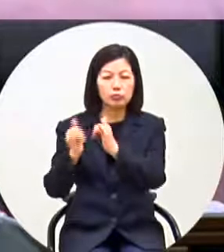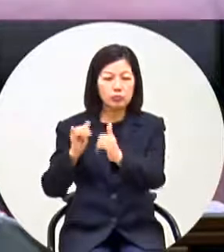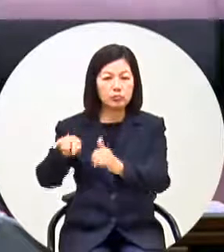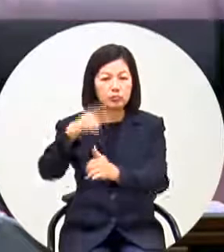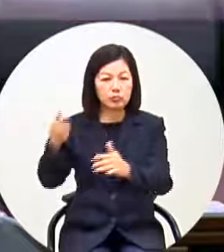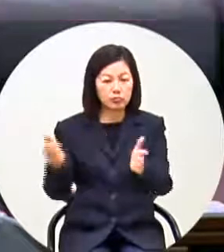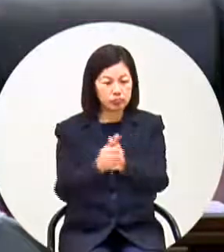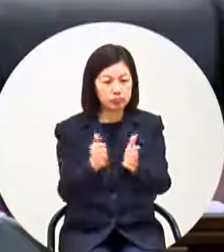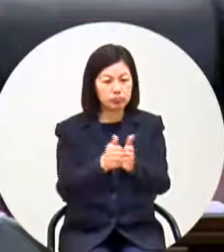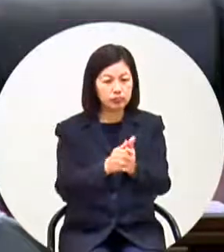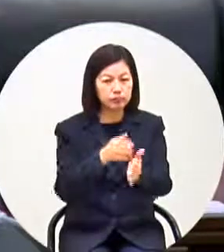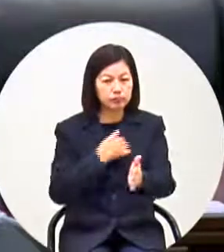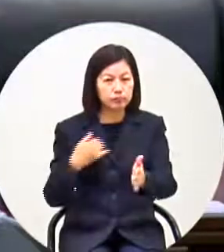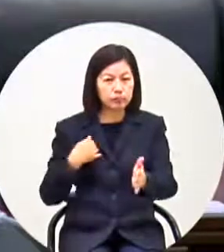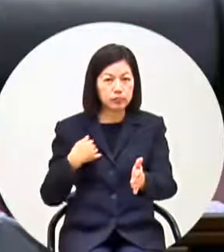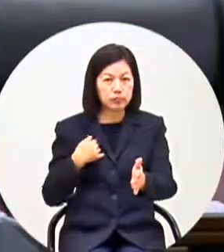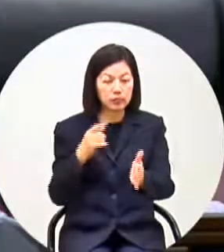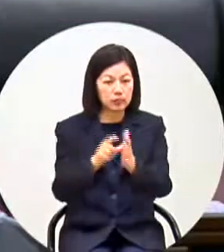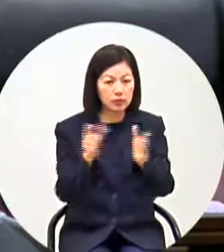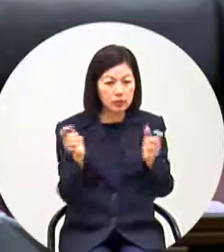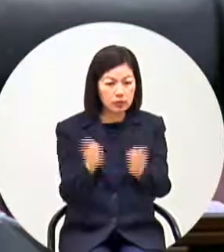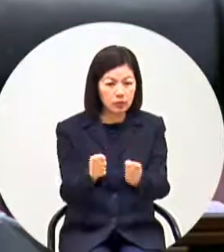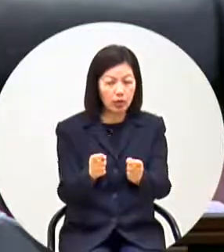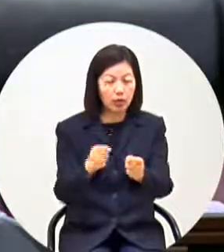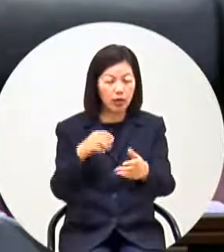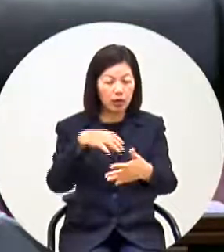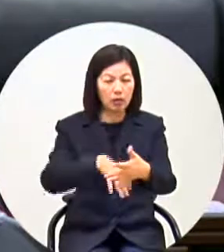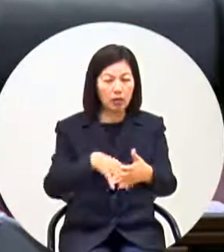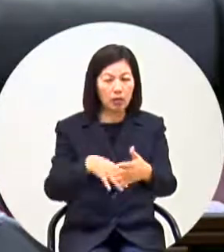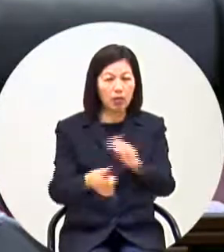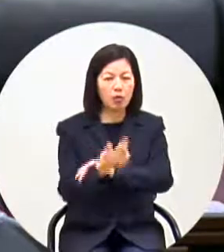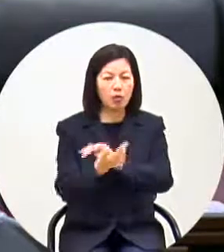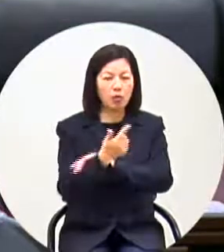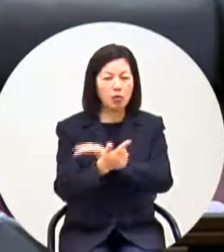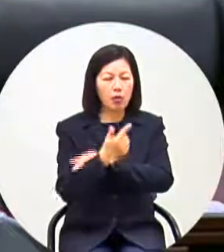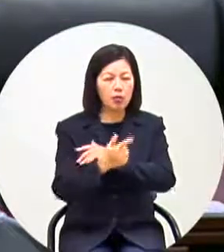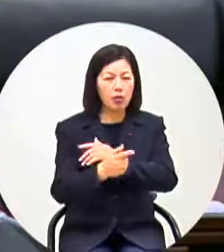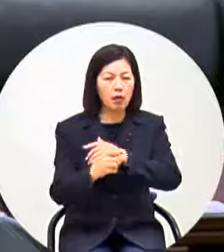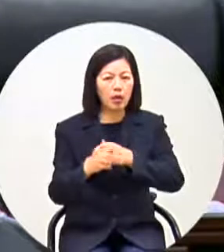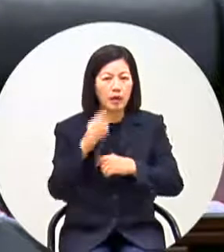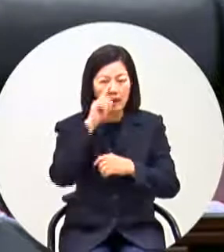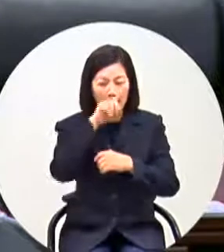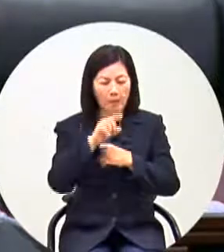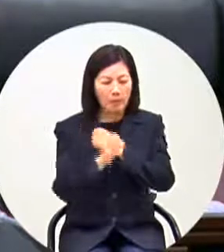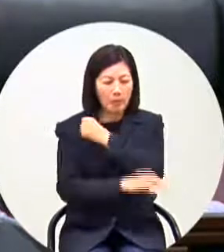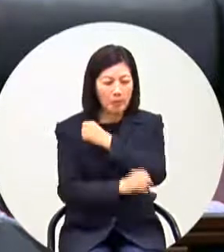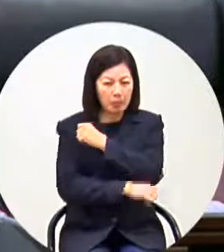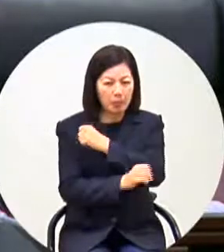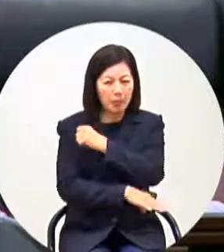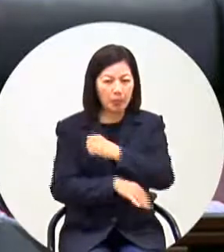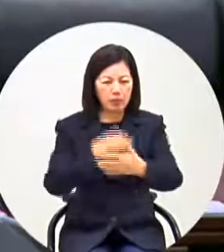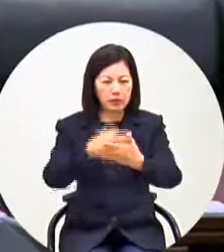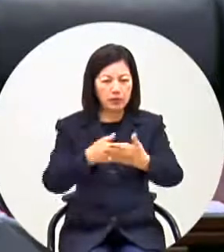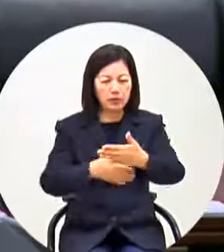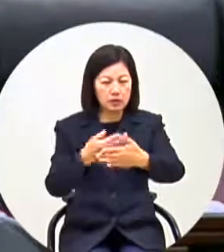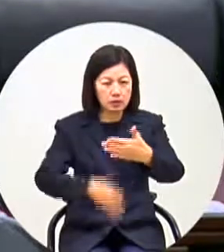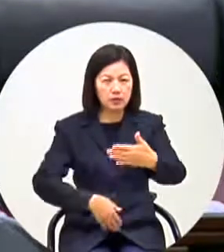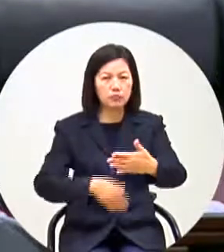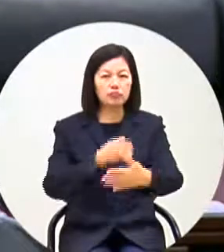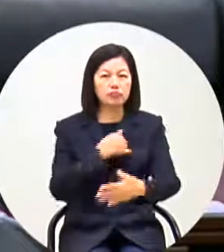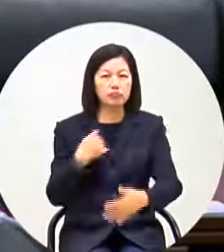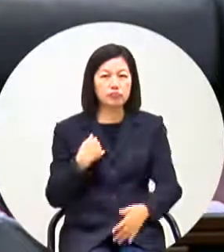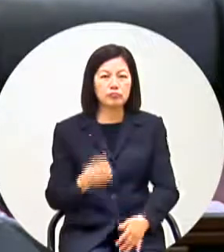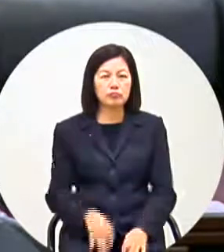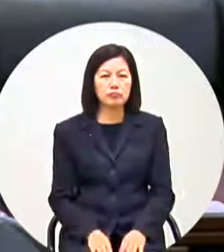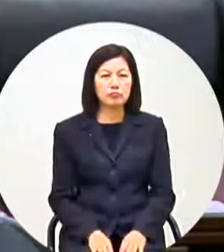内也可以快速的降低我们的废气的排放嘛。那空污的问题，所以更能